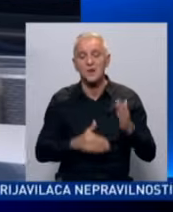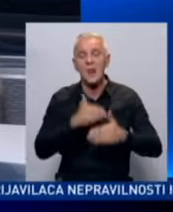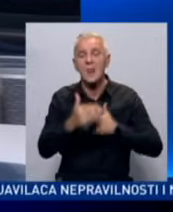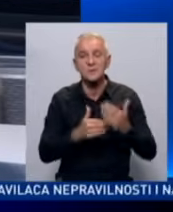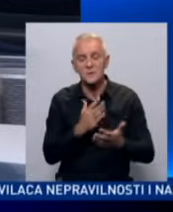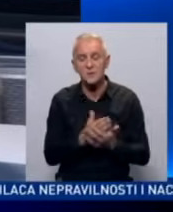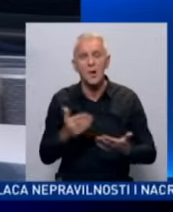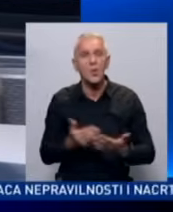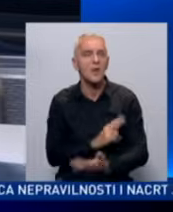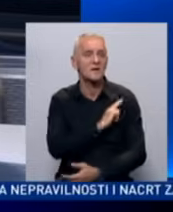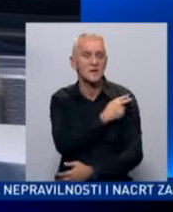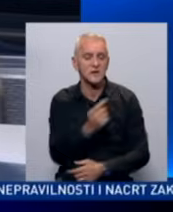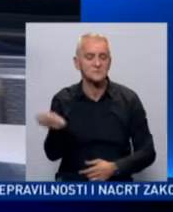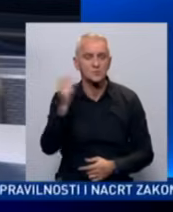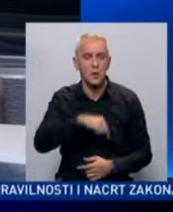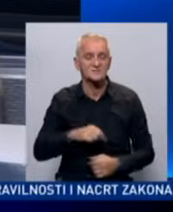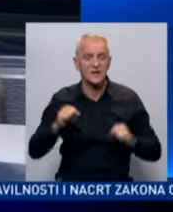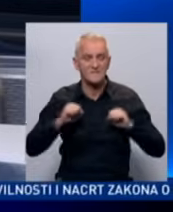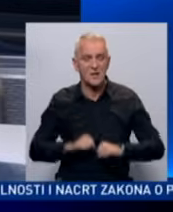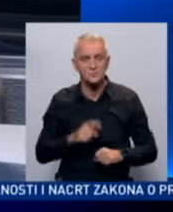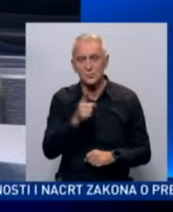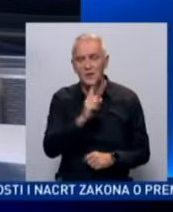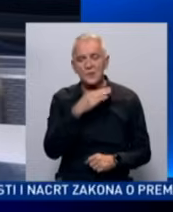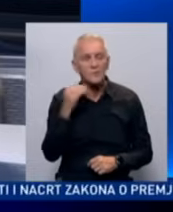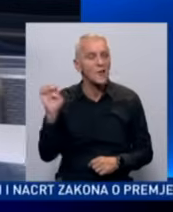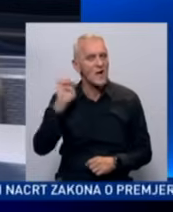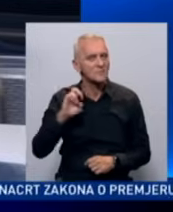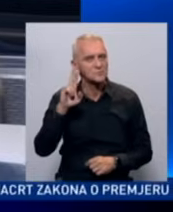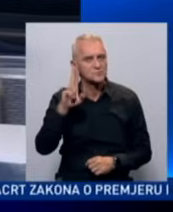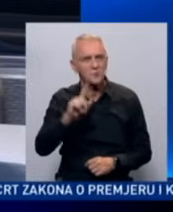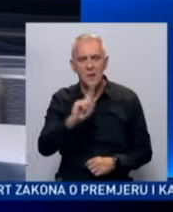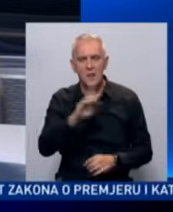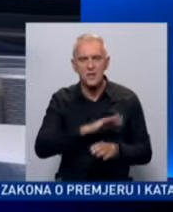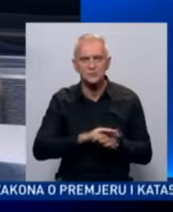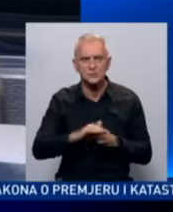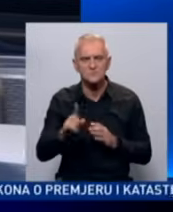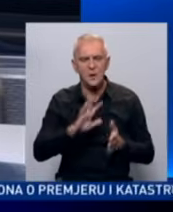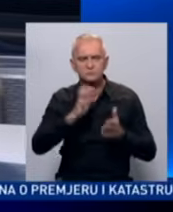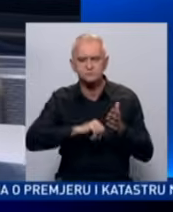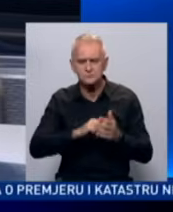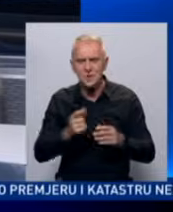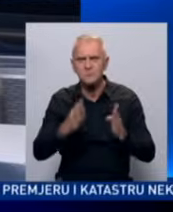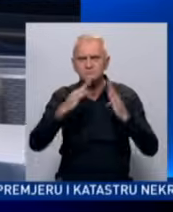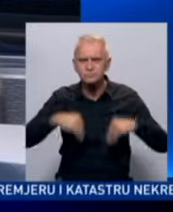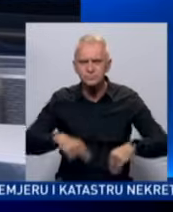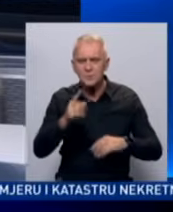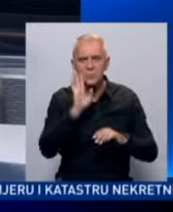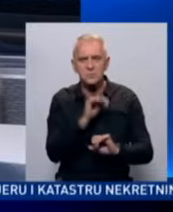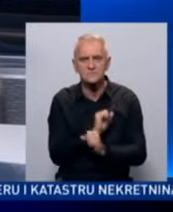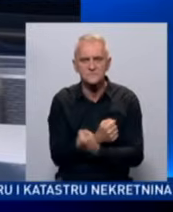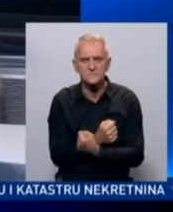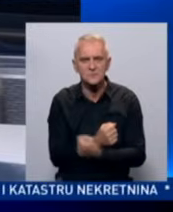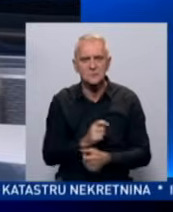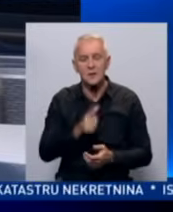na vlasti, ali je to još nedovoljno. Evropska unija, poručio je, neće tolerisati podrivanje Bosne i Hercegovine. Intervju gledajte odmah